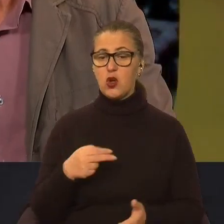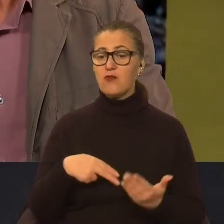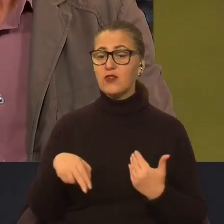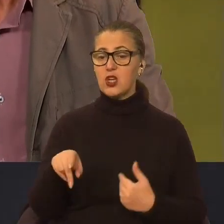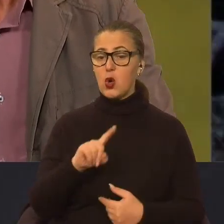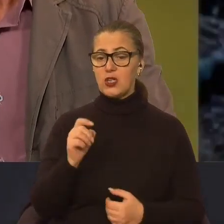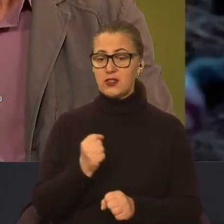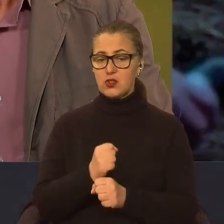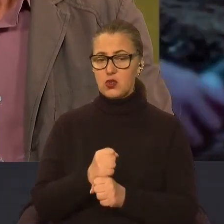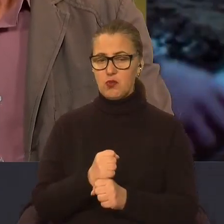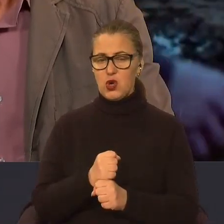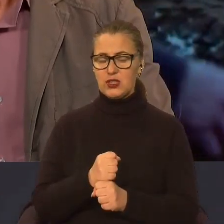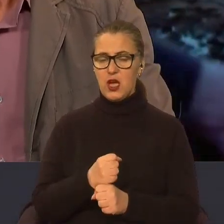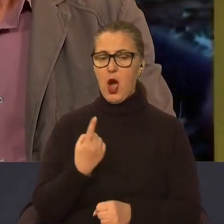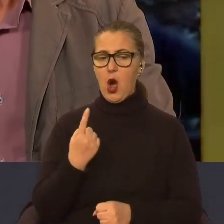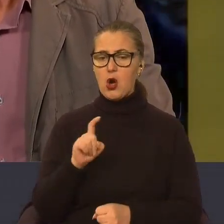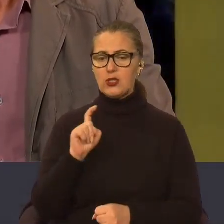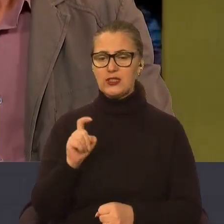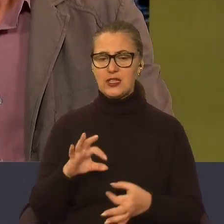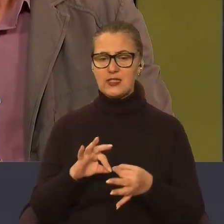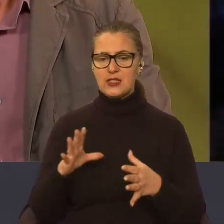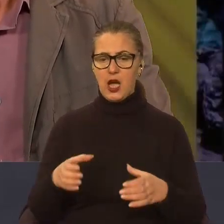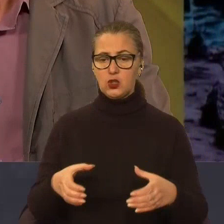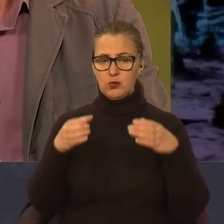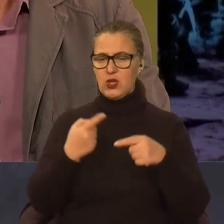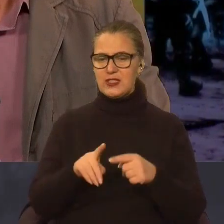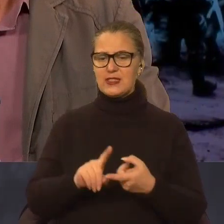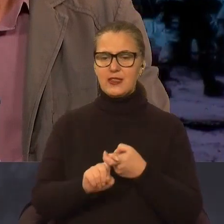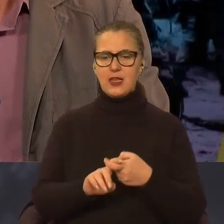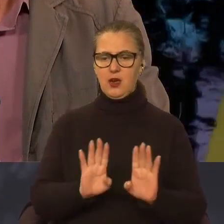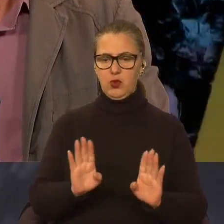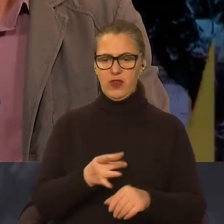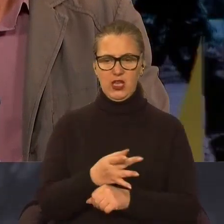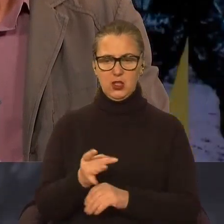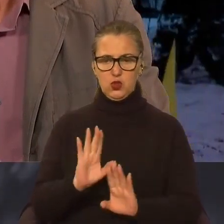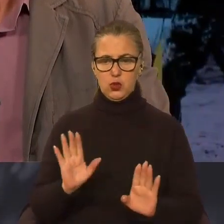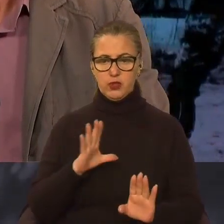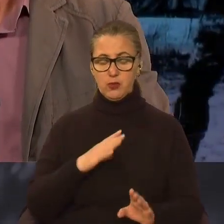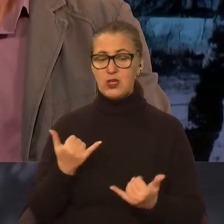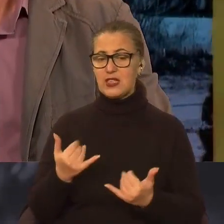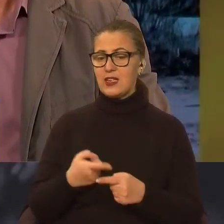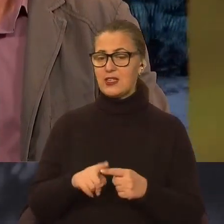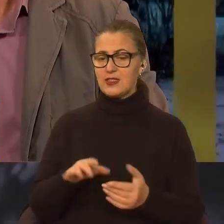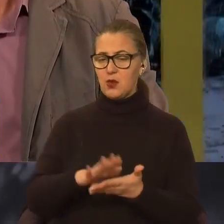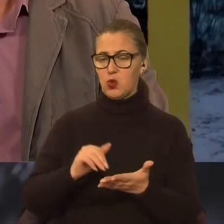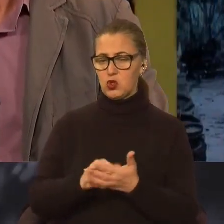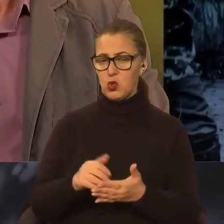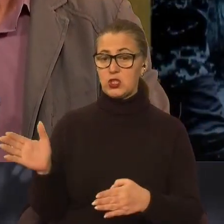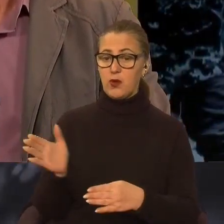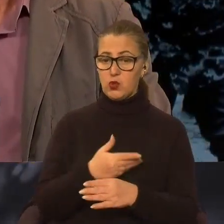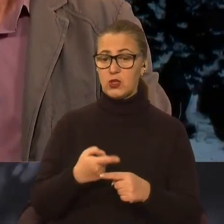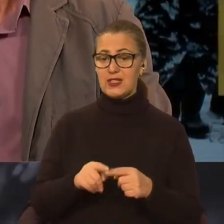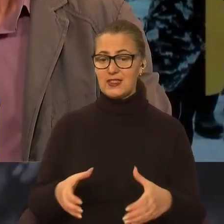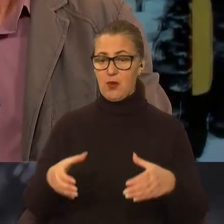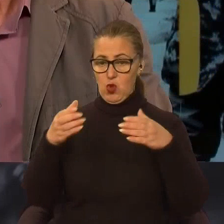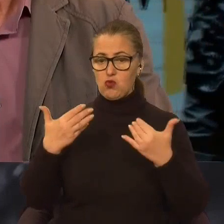один з атомних блоків це не було пов'язано безпосередньо з обстрілами зараз це пошкодження усунути і цей блок уже